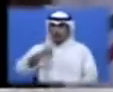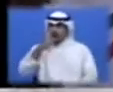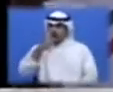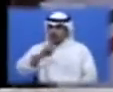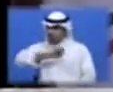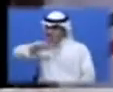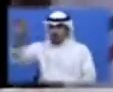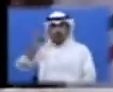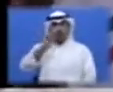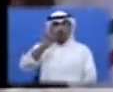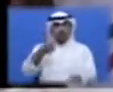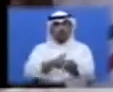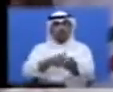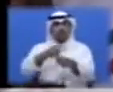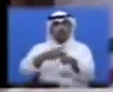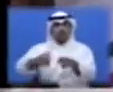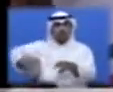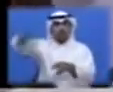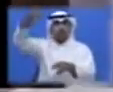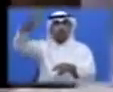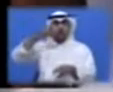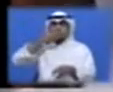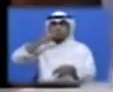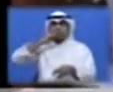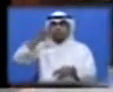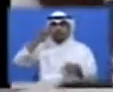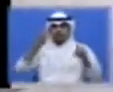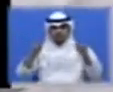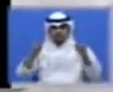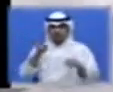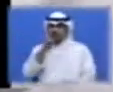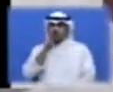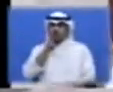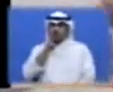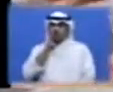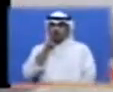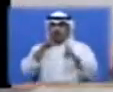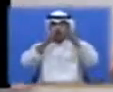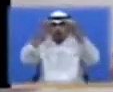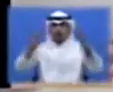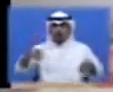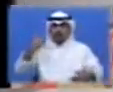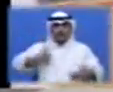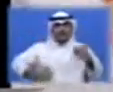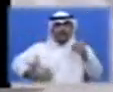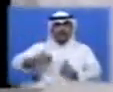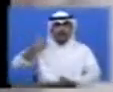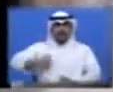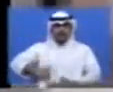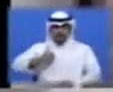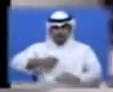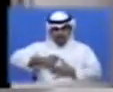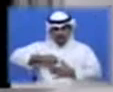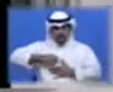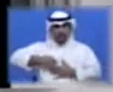مستشفى ناصر في خان يونس ما يزيد عن طاقتنا. العمليات غرفتين عمليات شغالة على مدار الساعة. الإمكانيات